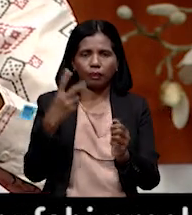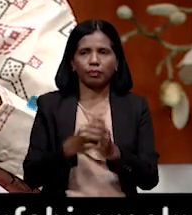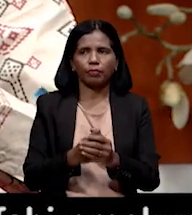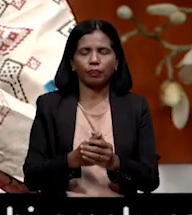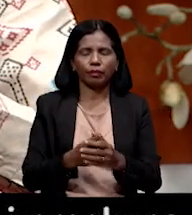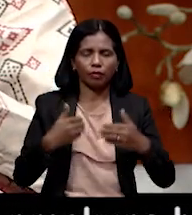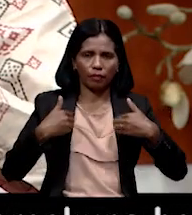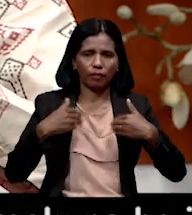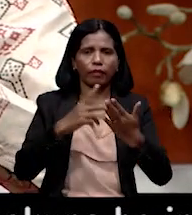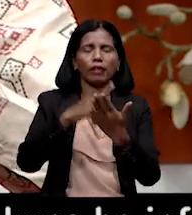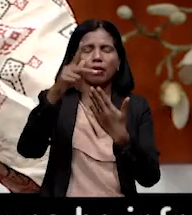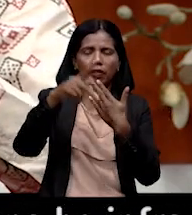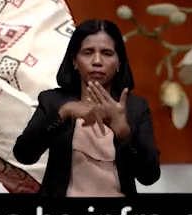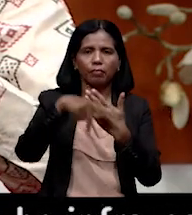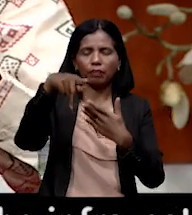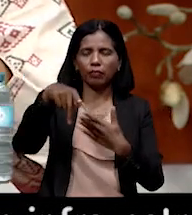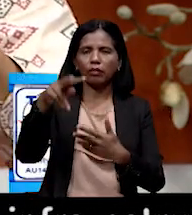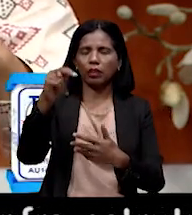program PNDS ne